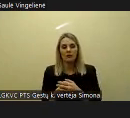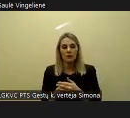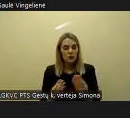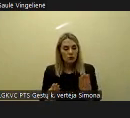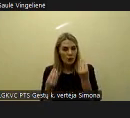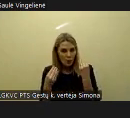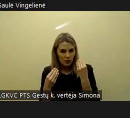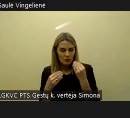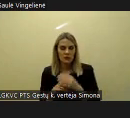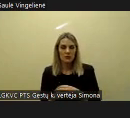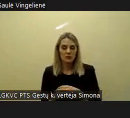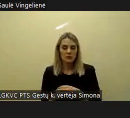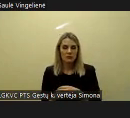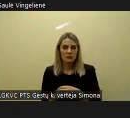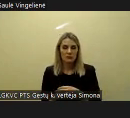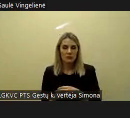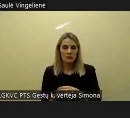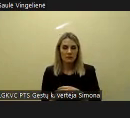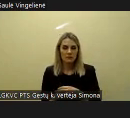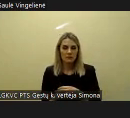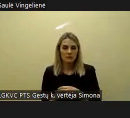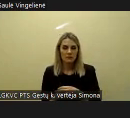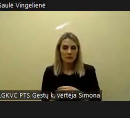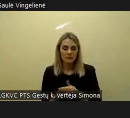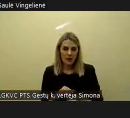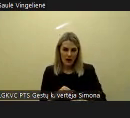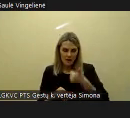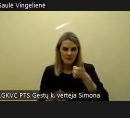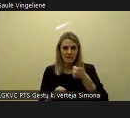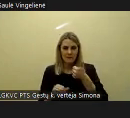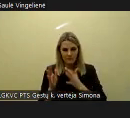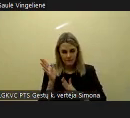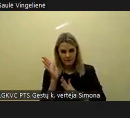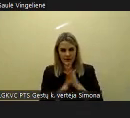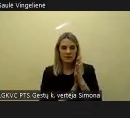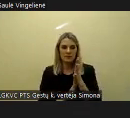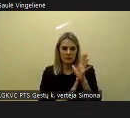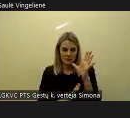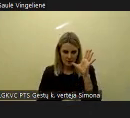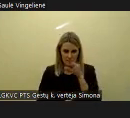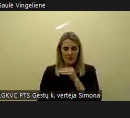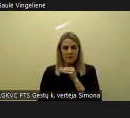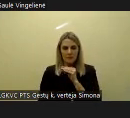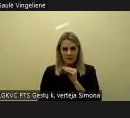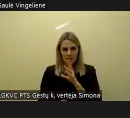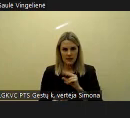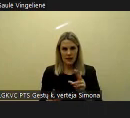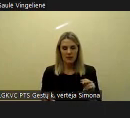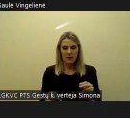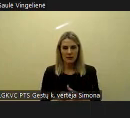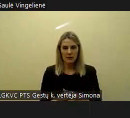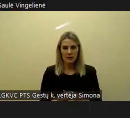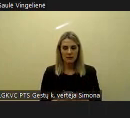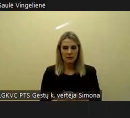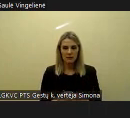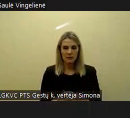užtikrinant, kad vystymasis vyktų ir vyktų sėkmingai. Kita